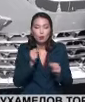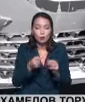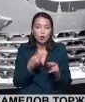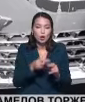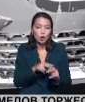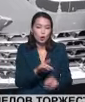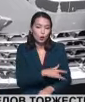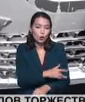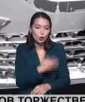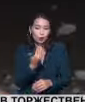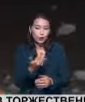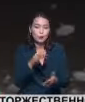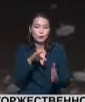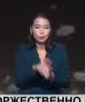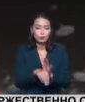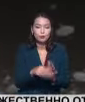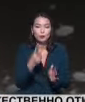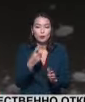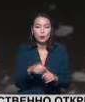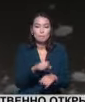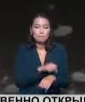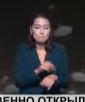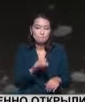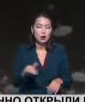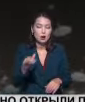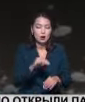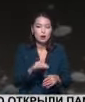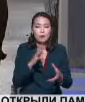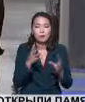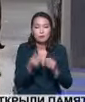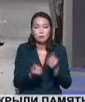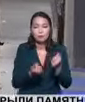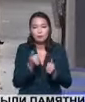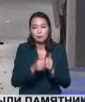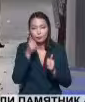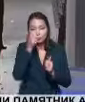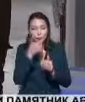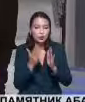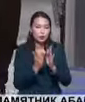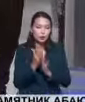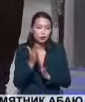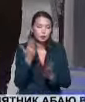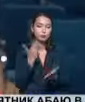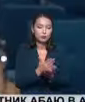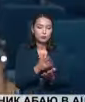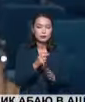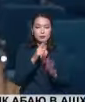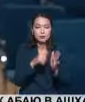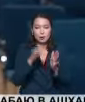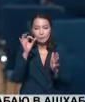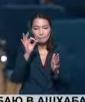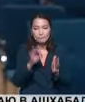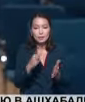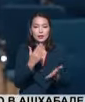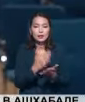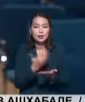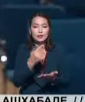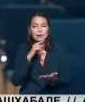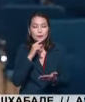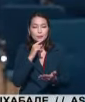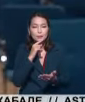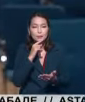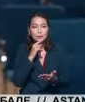самообслуживания составляет около 200 литров. К тому же количество автомобилей ежегодно растет примерно на 18%. Вот так экономика, министр.